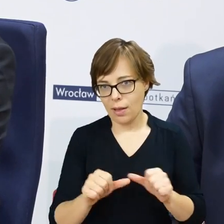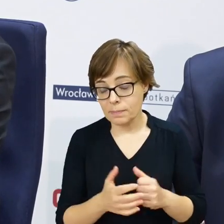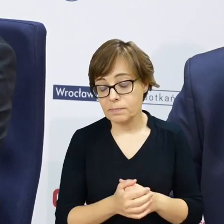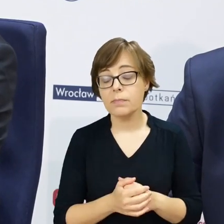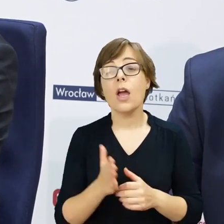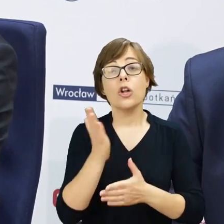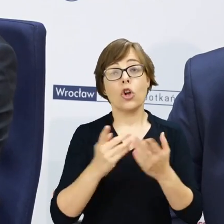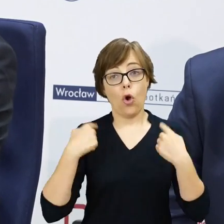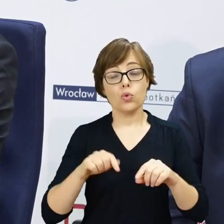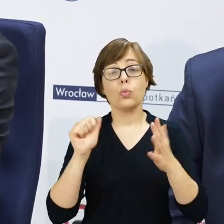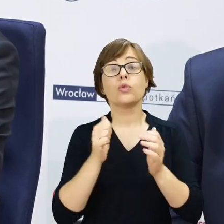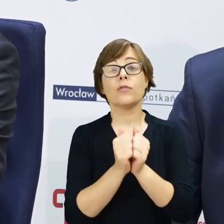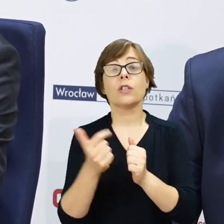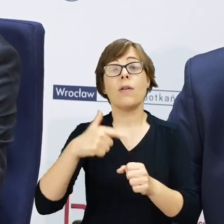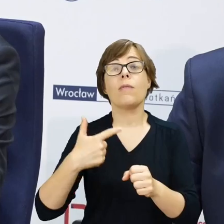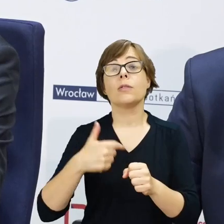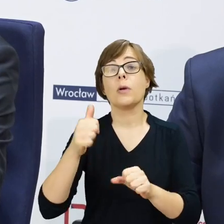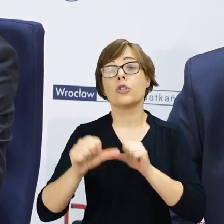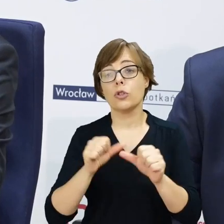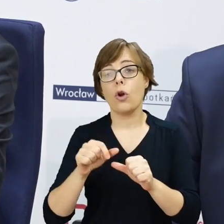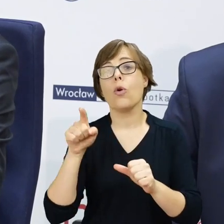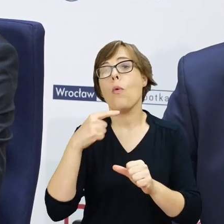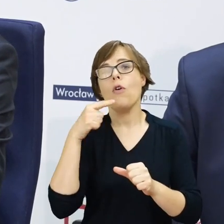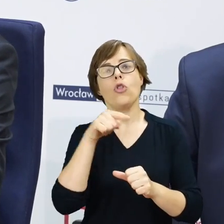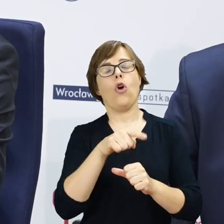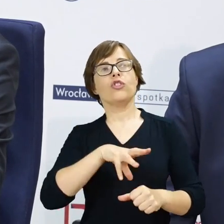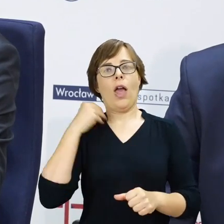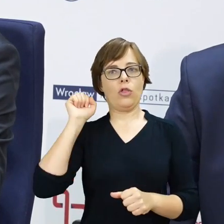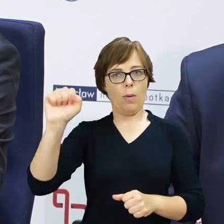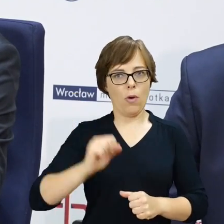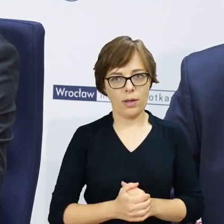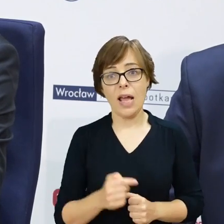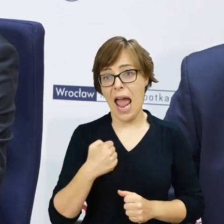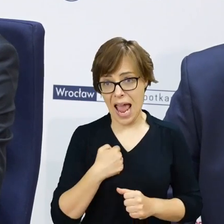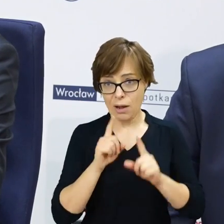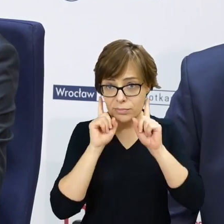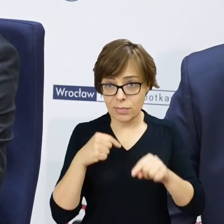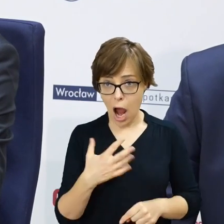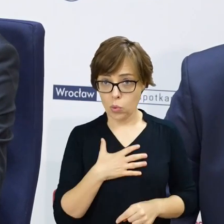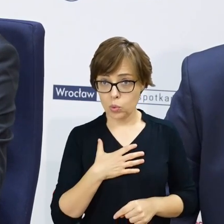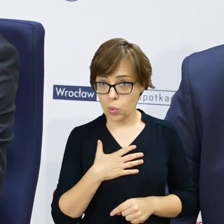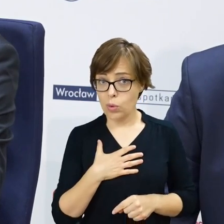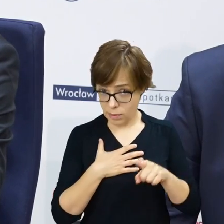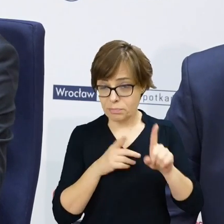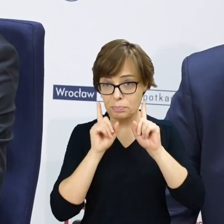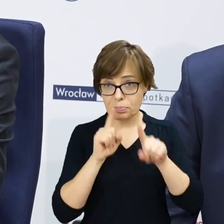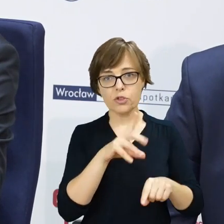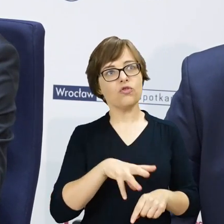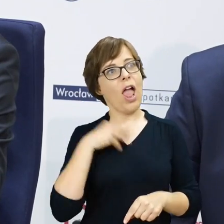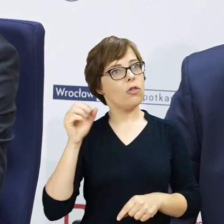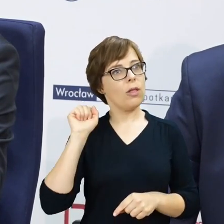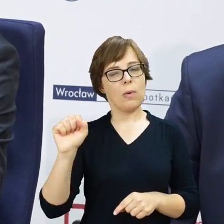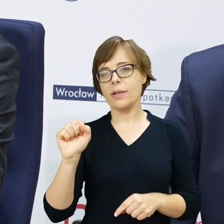6 września 2001 roku świętem demokracji. Ja przyznaję, że takiego poczucia nie miałem, ponieważ państwo niosą